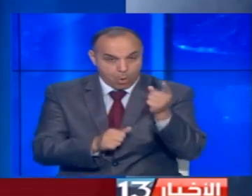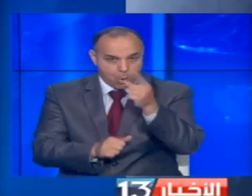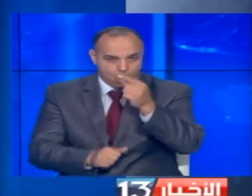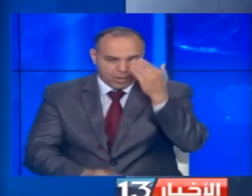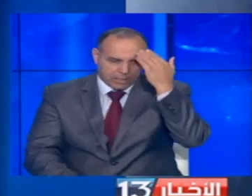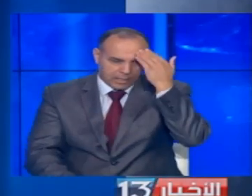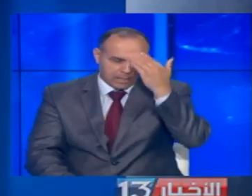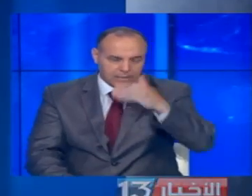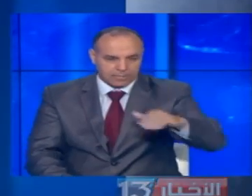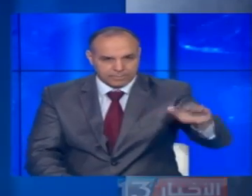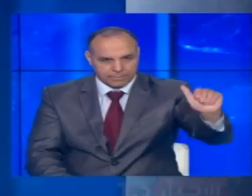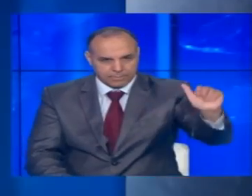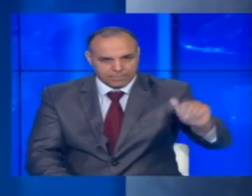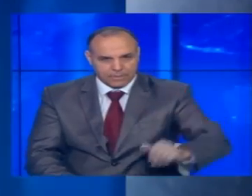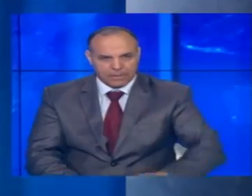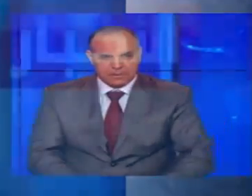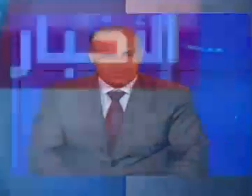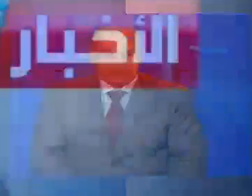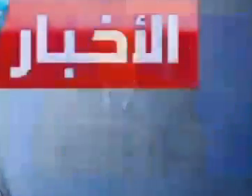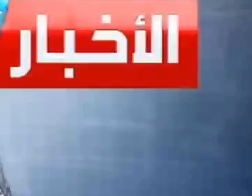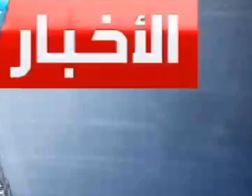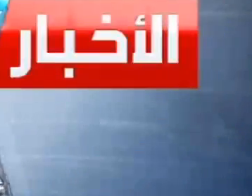والاهتمام الى اللقاء